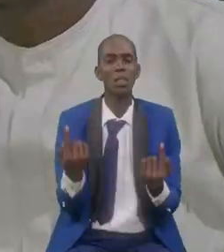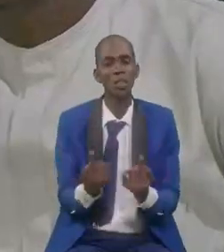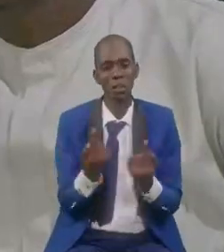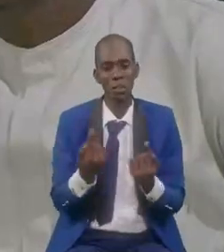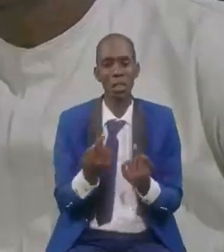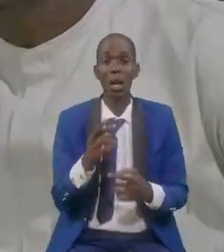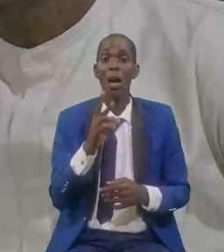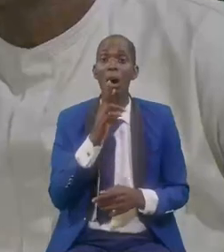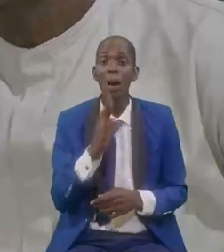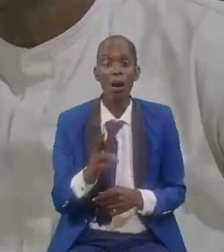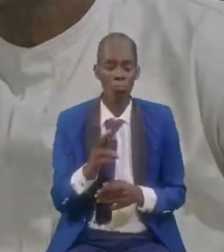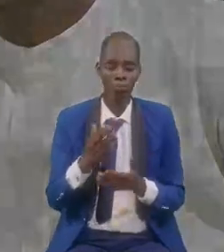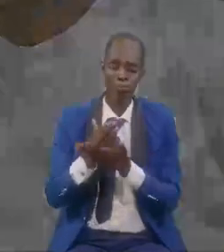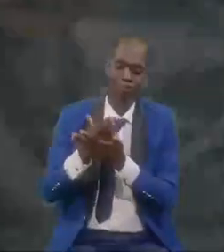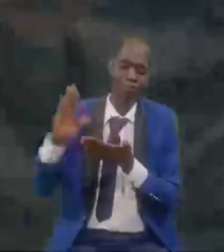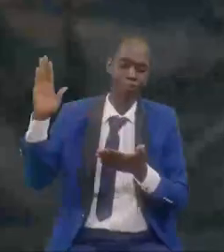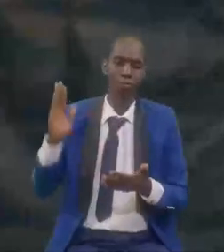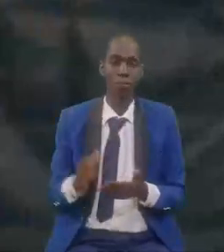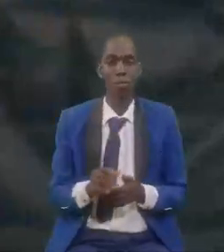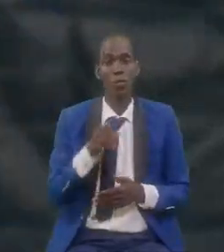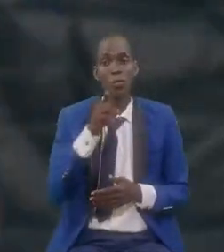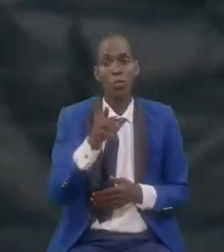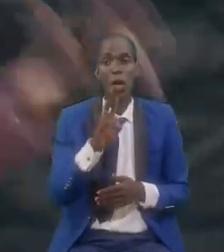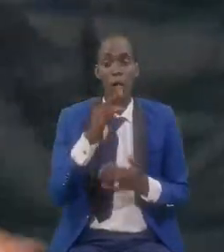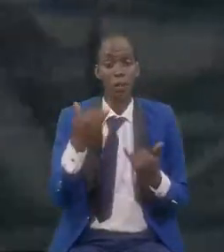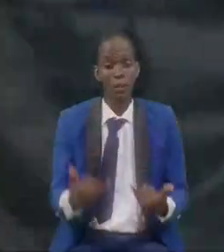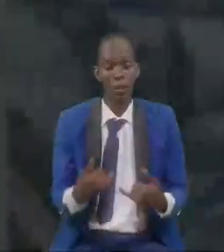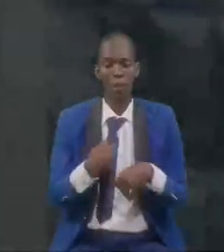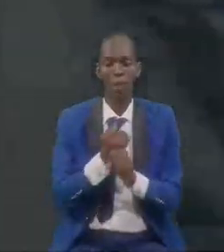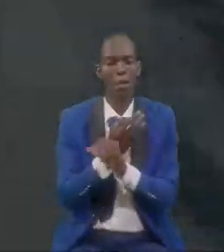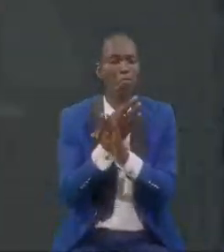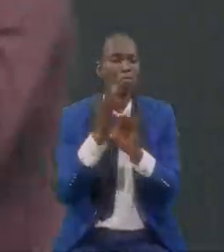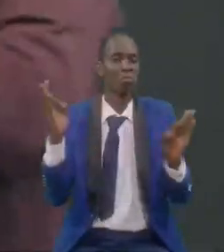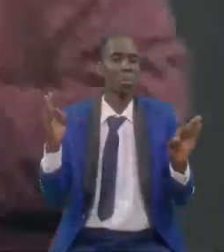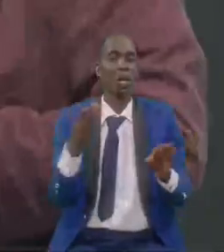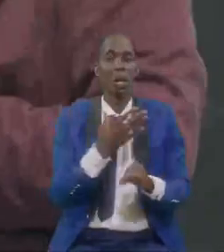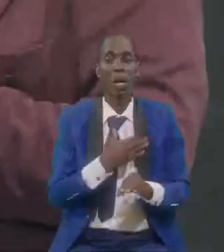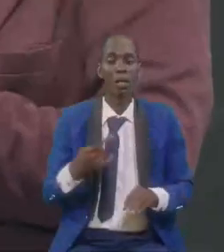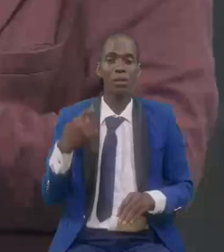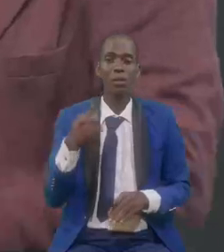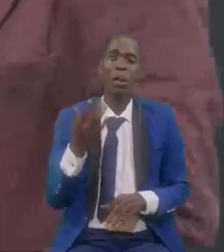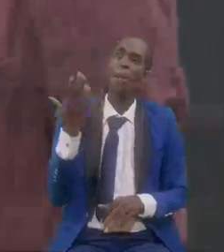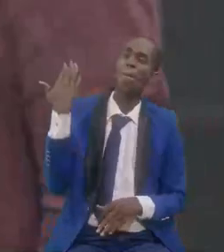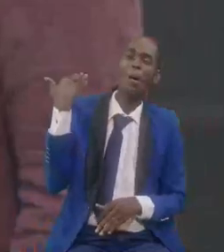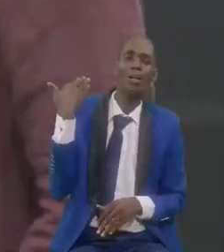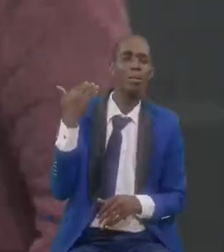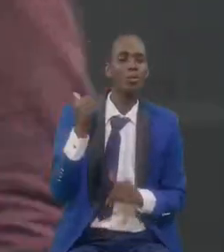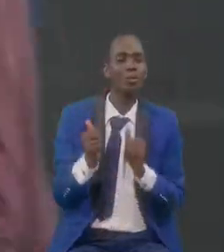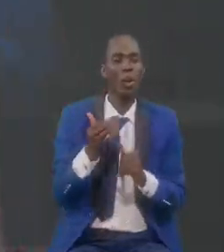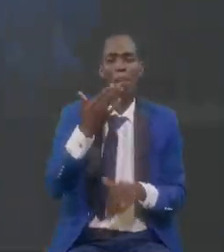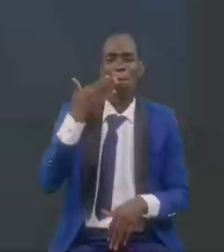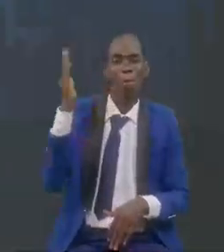passé sont passés. Tu es affranchi et les mauvaises habitudes du